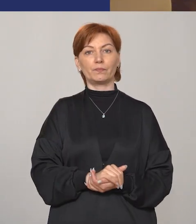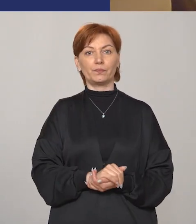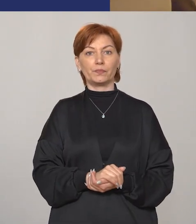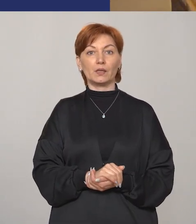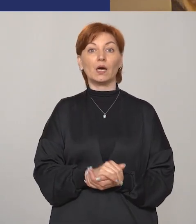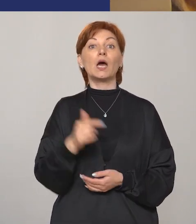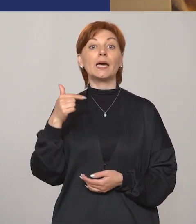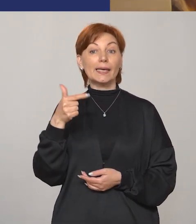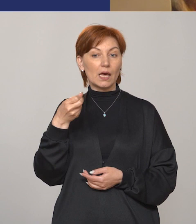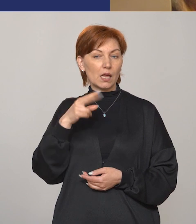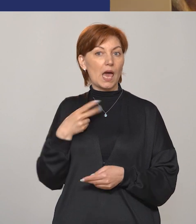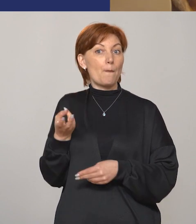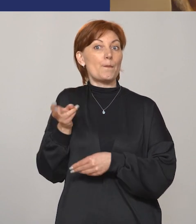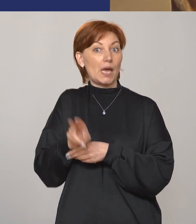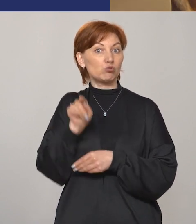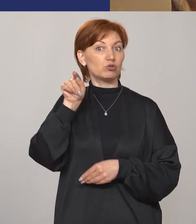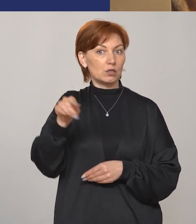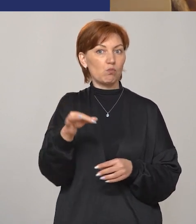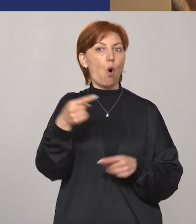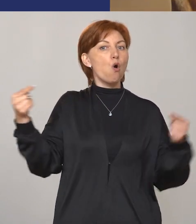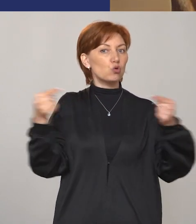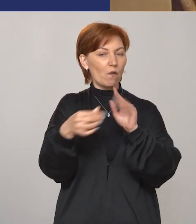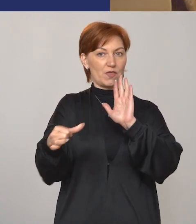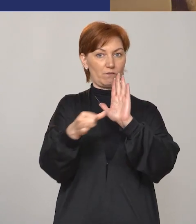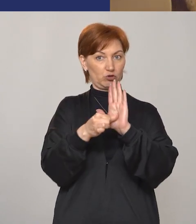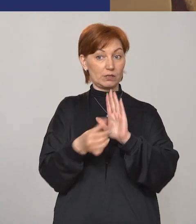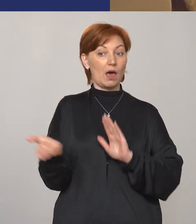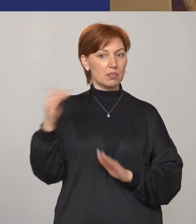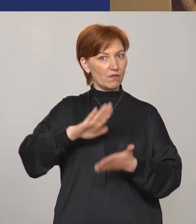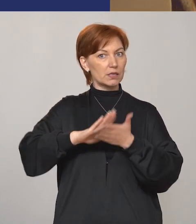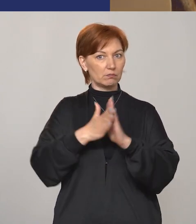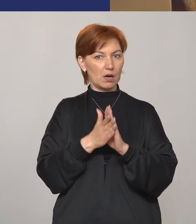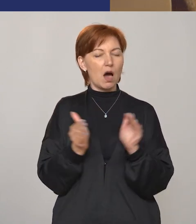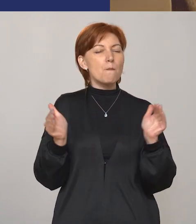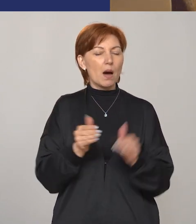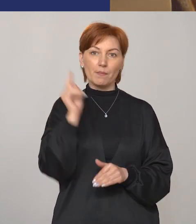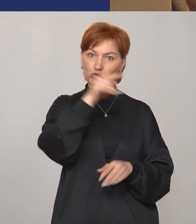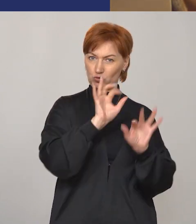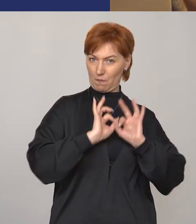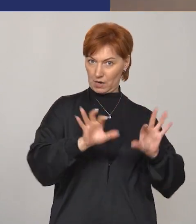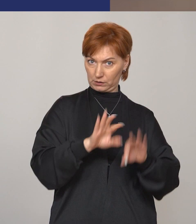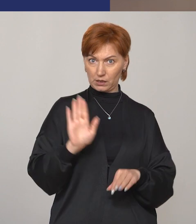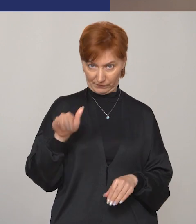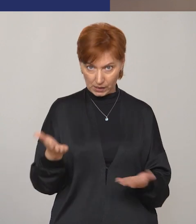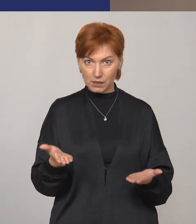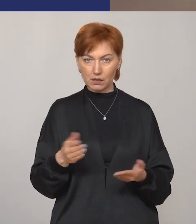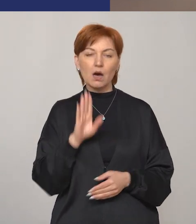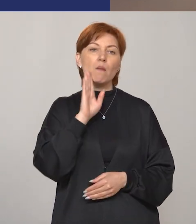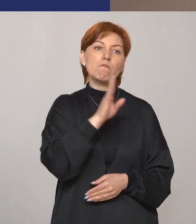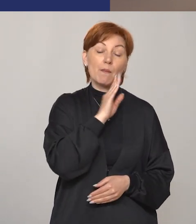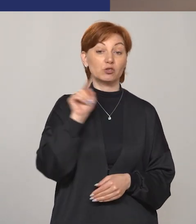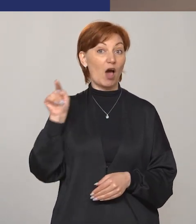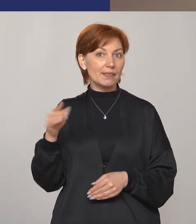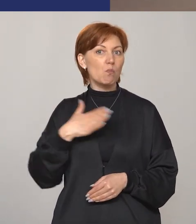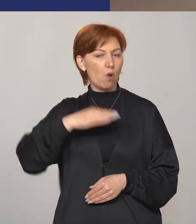Гела, я приеду за тобой ровно в 6. Давай договоримся. Поменьше ему там рассказывай, ладно? Мамочка, это мой